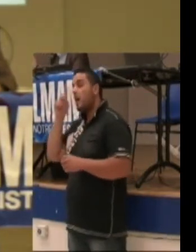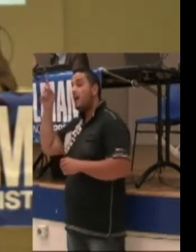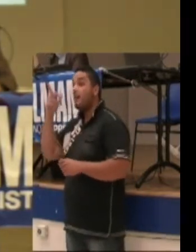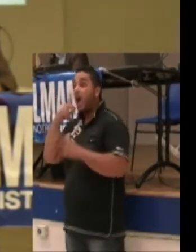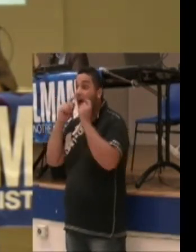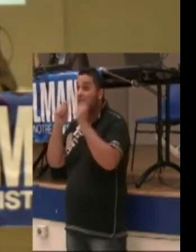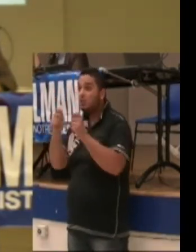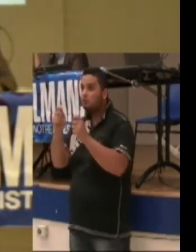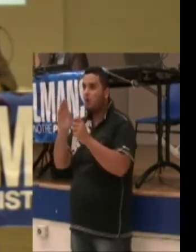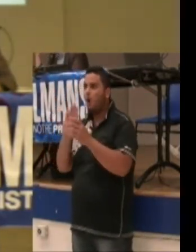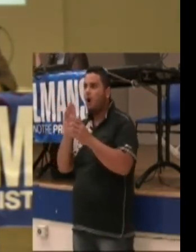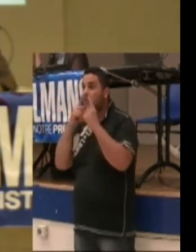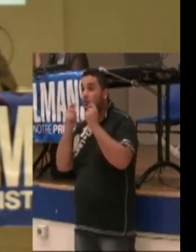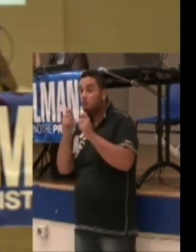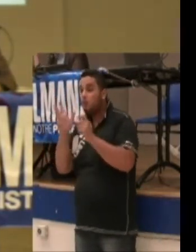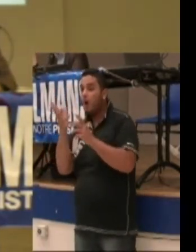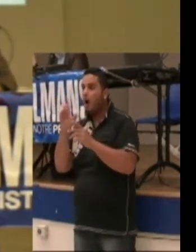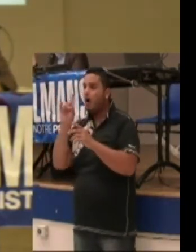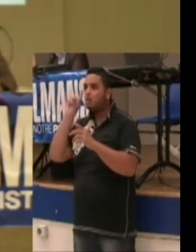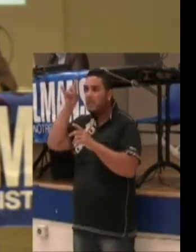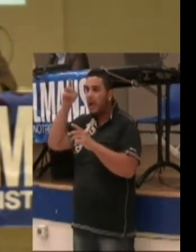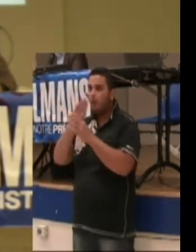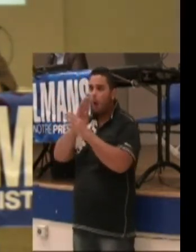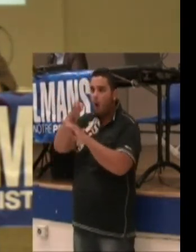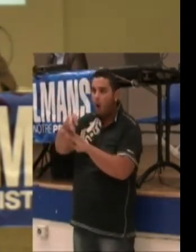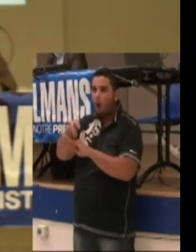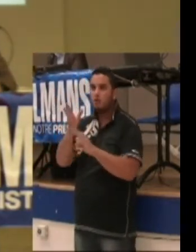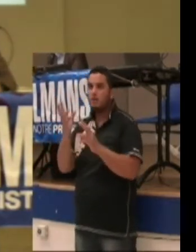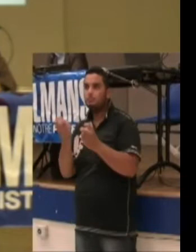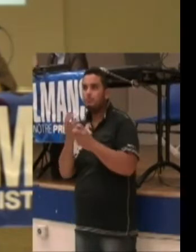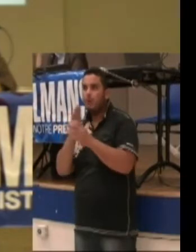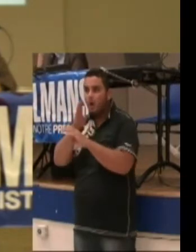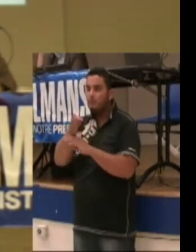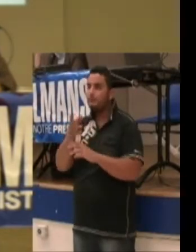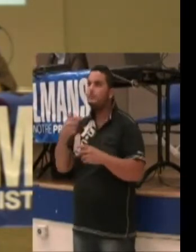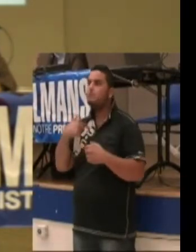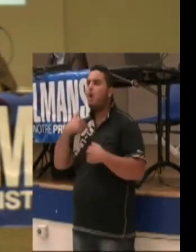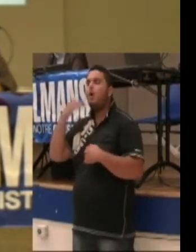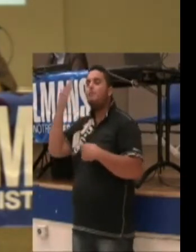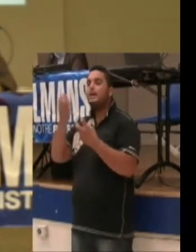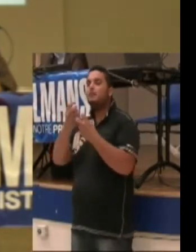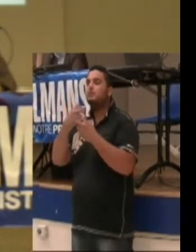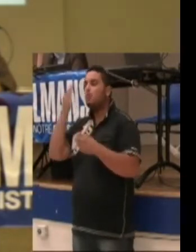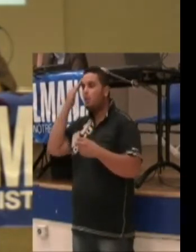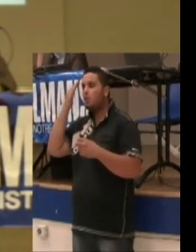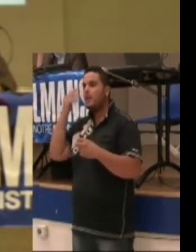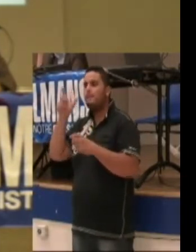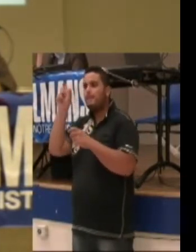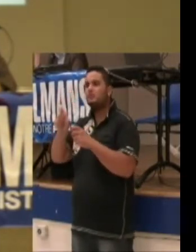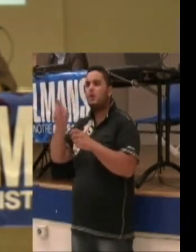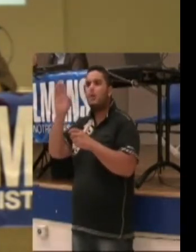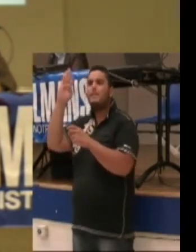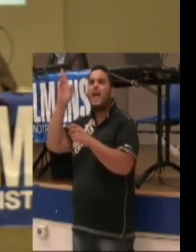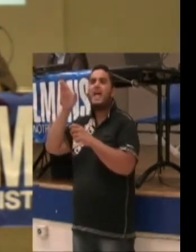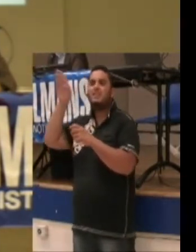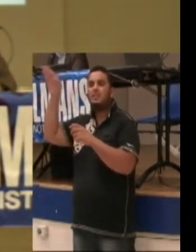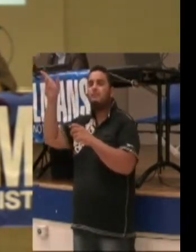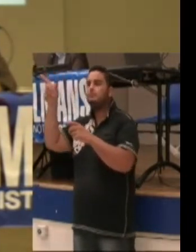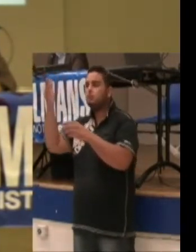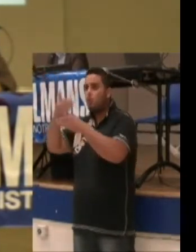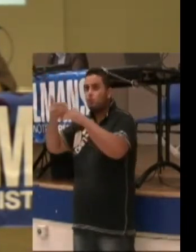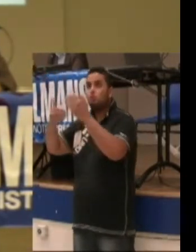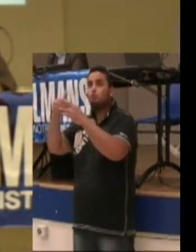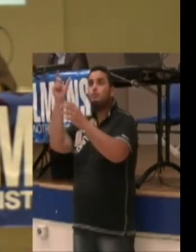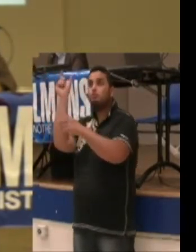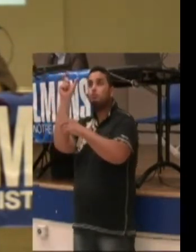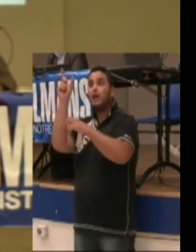vous donne un exemple. Je connais quelqu'un au bled qui a construit une mosquée à lui tout seul. La construit une mosquée à lui tout seul, mashallah. Les gens, il était